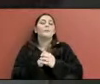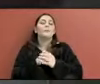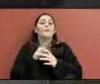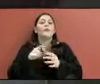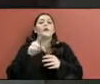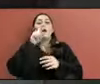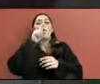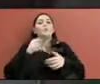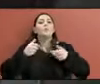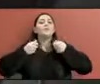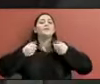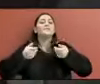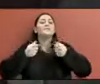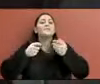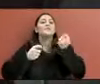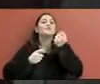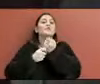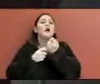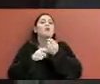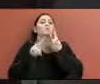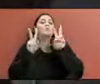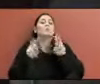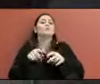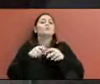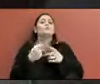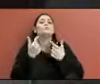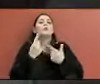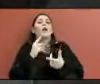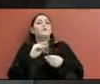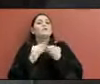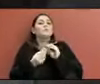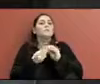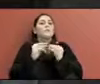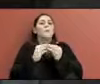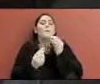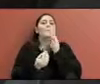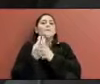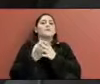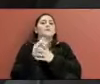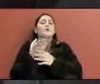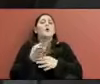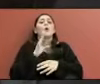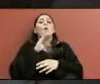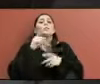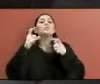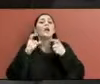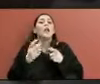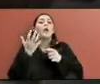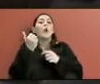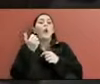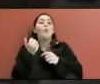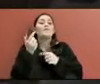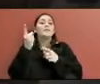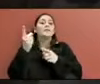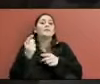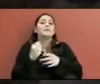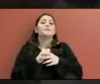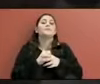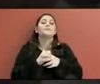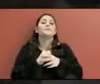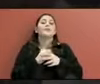sandalyelerin özellikle şarj konusunda sıkıntıları var. Kocaeli bir körfez ilçesi olduğu